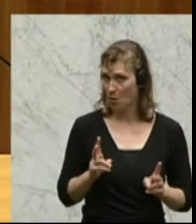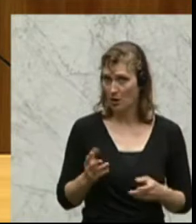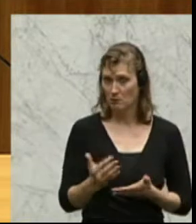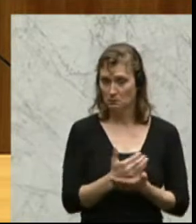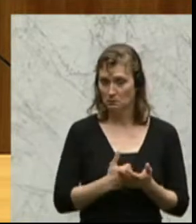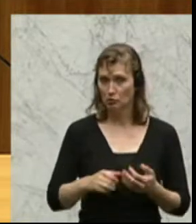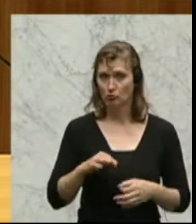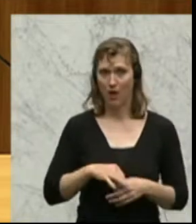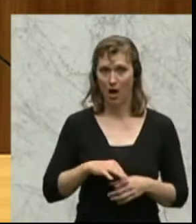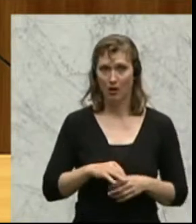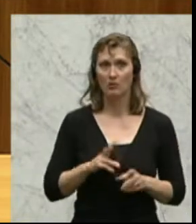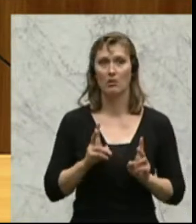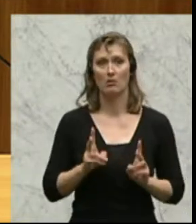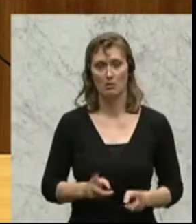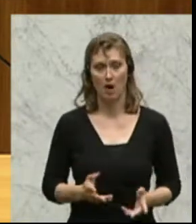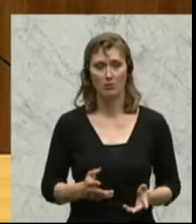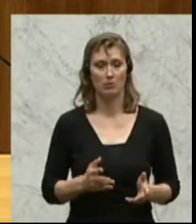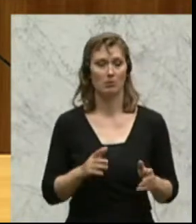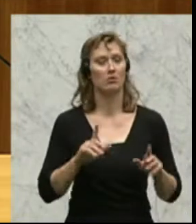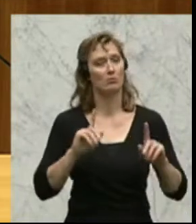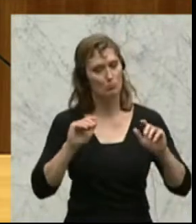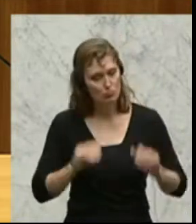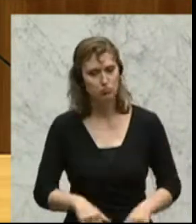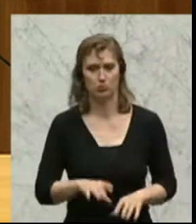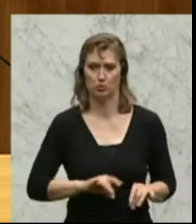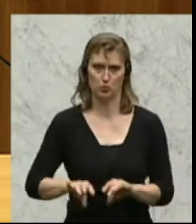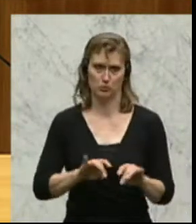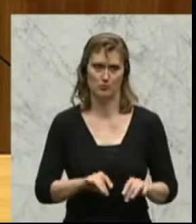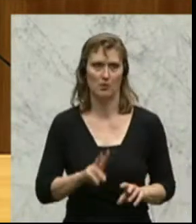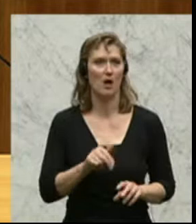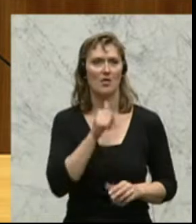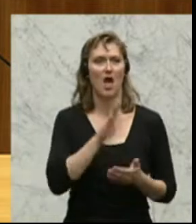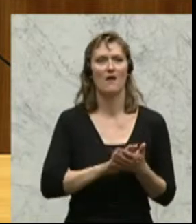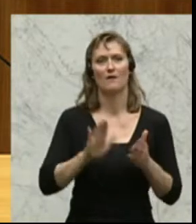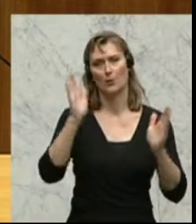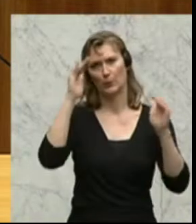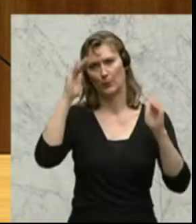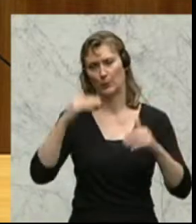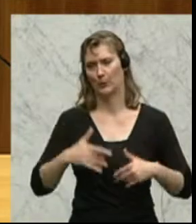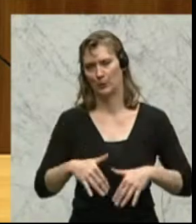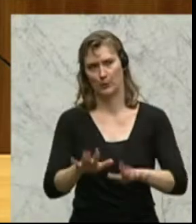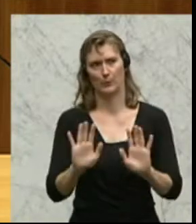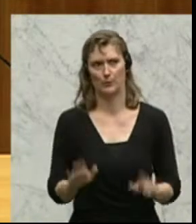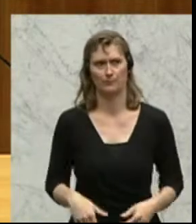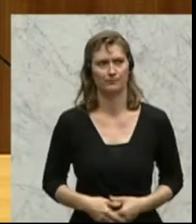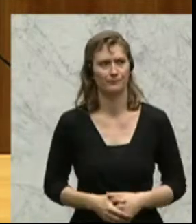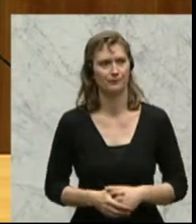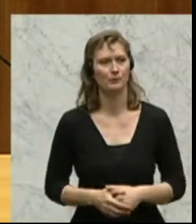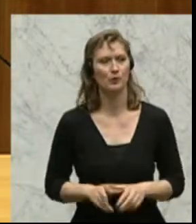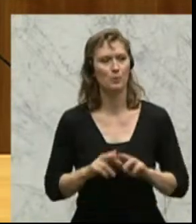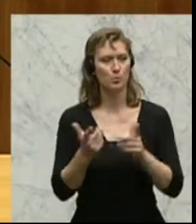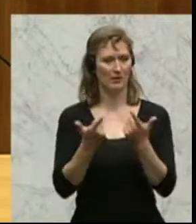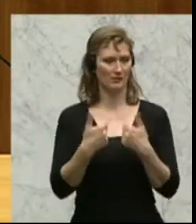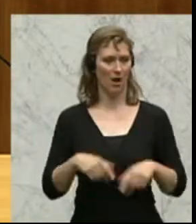dann muss man sie heben. Und da darf man nicht einfach darüber hinweggehen. Und wir haben mit den Bundesländern hier viel